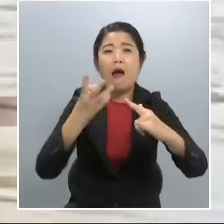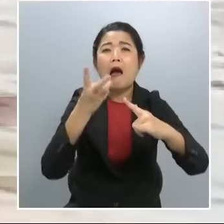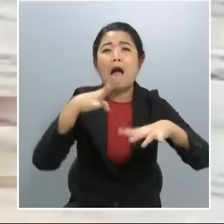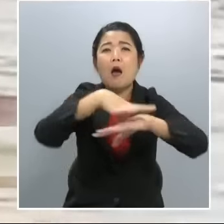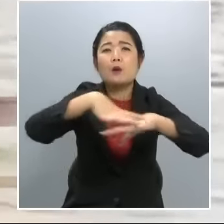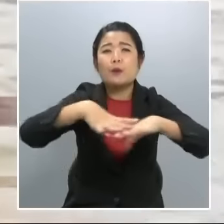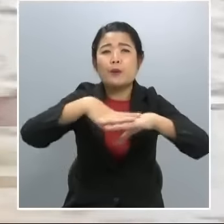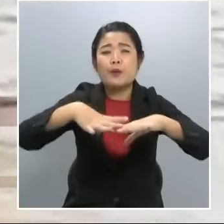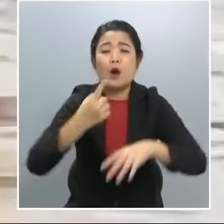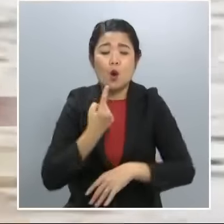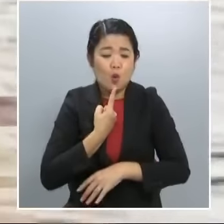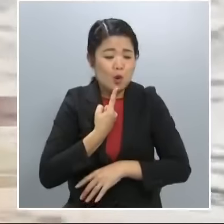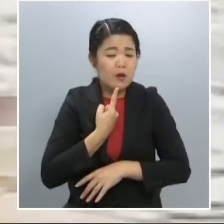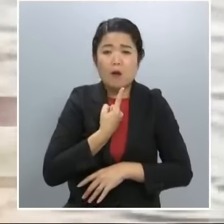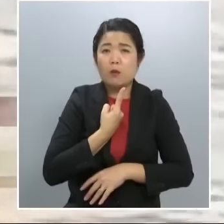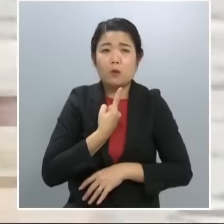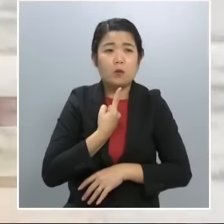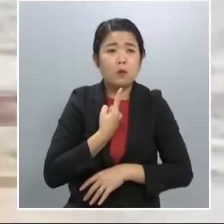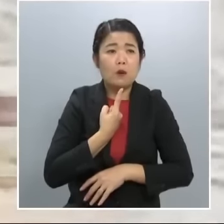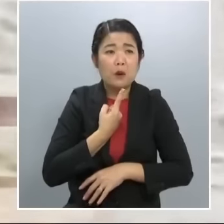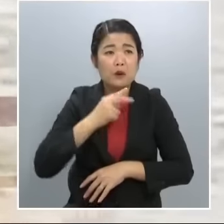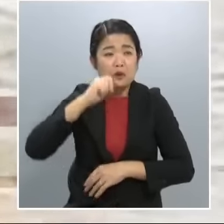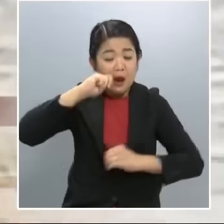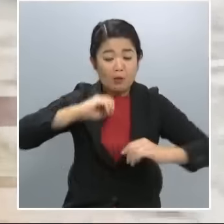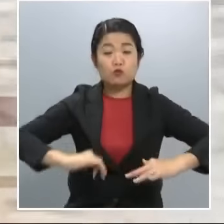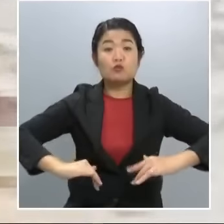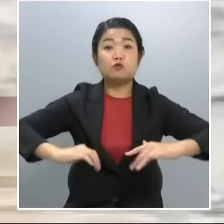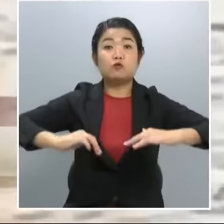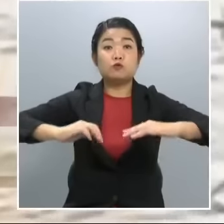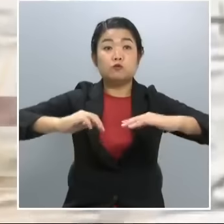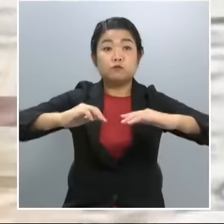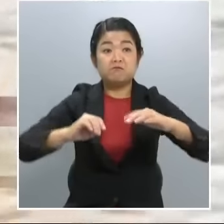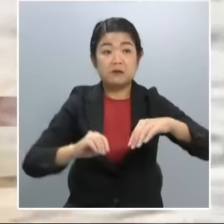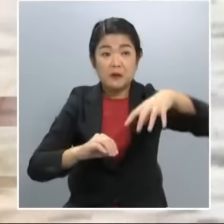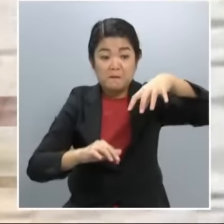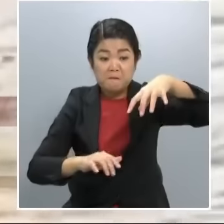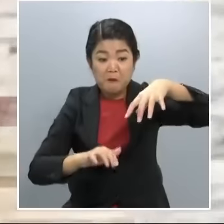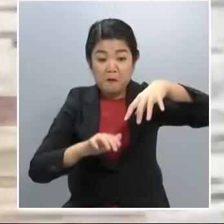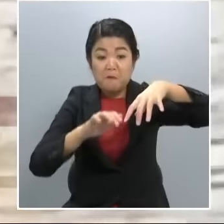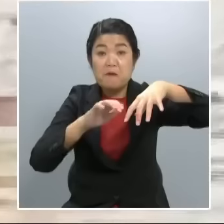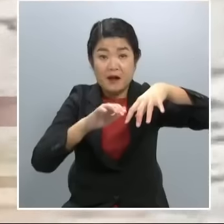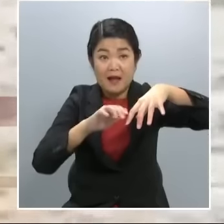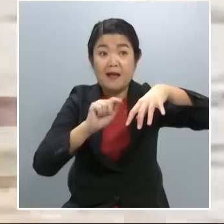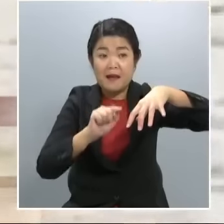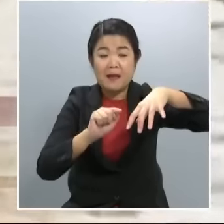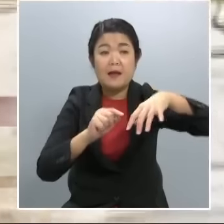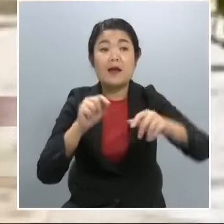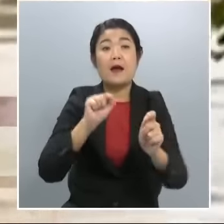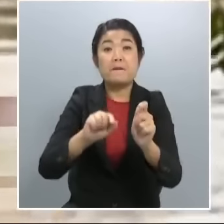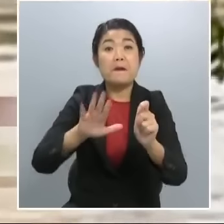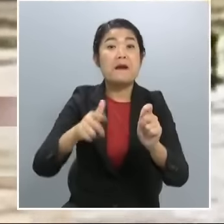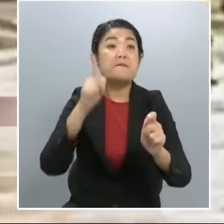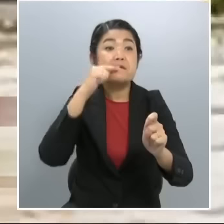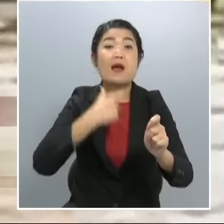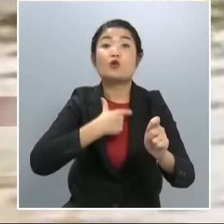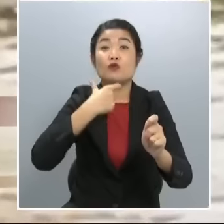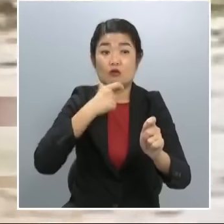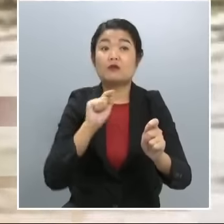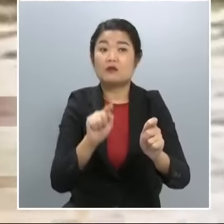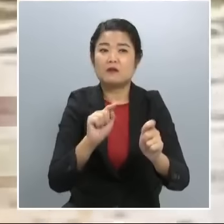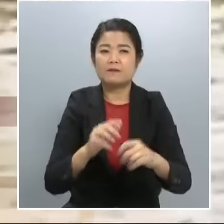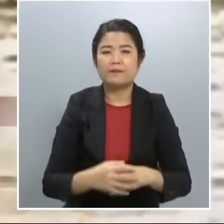อยู่ตัวคนเดียวบกท่องเถียงนาที่น้ำท่วมไม่ถึงที่บ้านทุ่งกองมูหมู่ 3ตำบลปางหมูอำเภอเมืองแม่ฮ่องสอนน่ะค่ะท่านผู้ชม